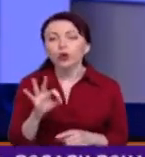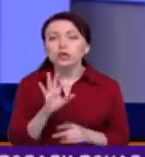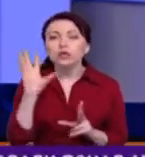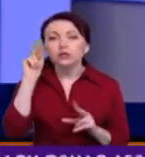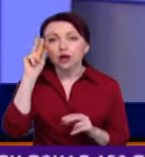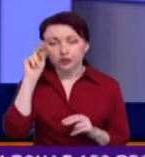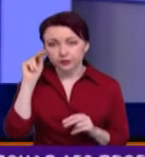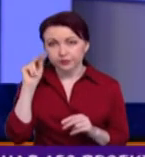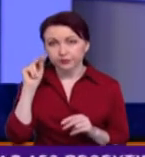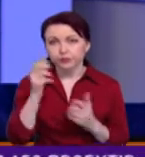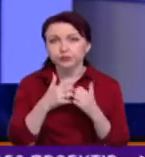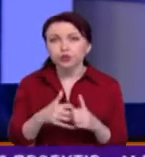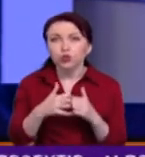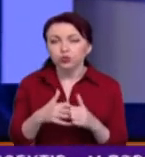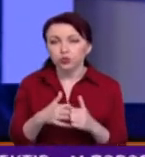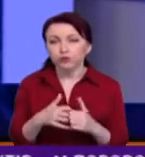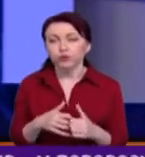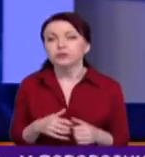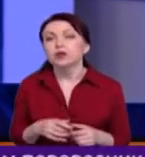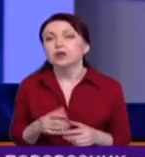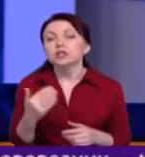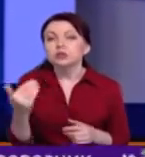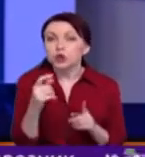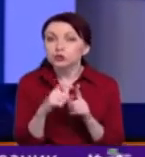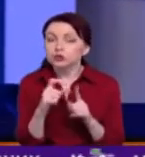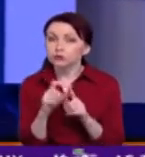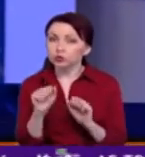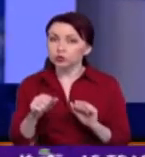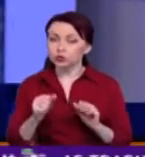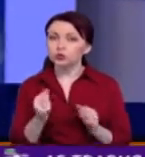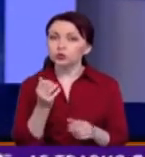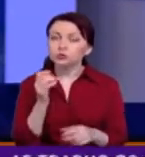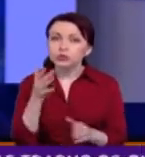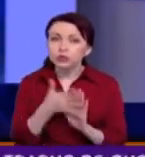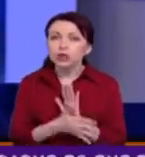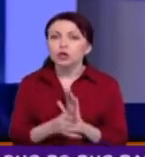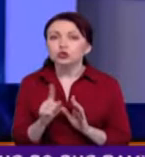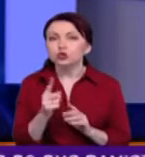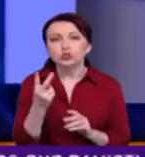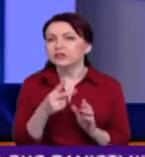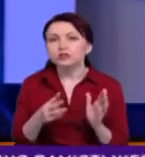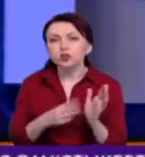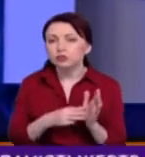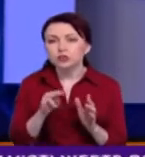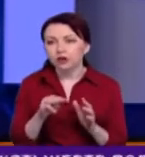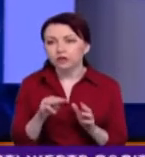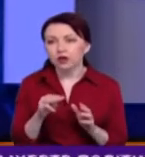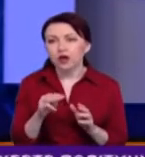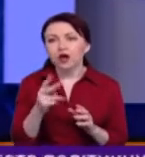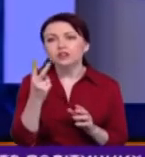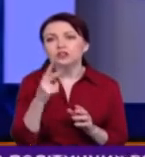дати відрахунку. Так. Бо фактично, з його слів можна зрозуміти, що фактично навіть не 27 травня, а 27 квітня